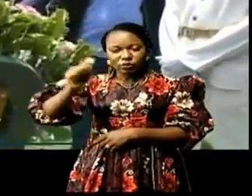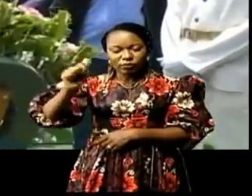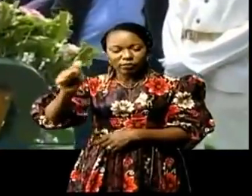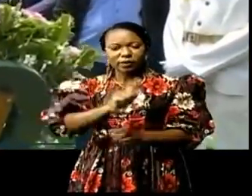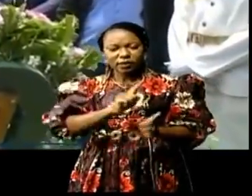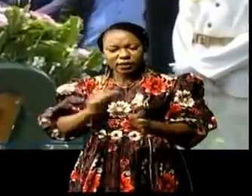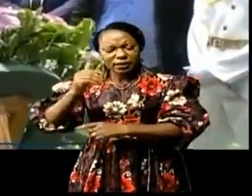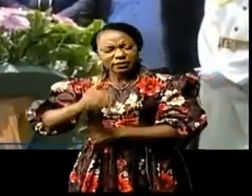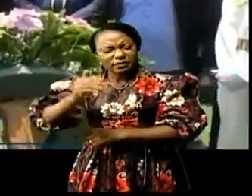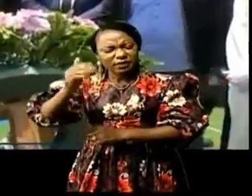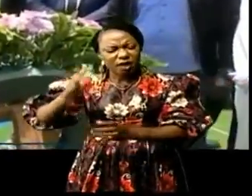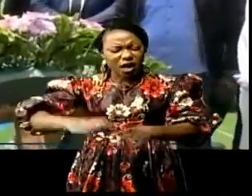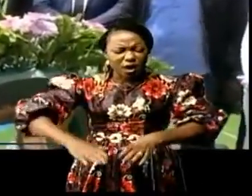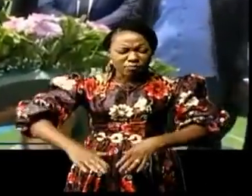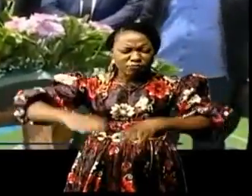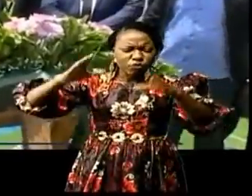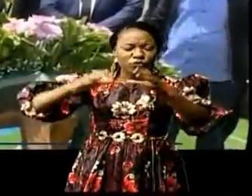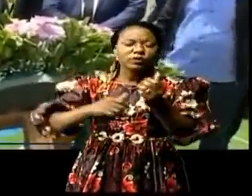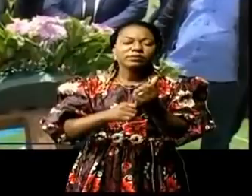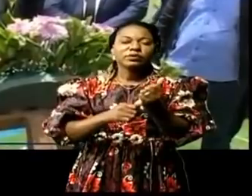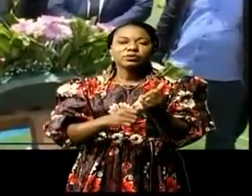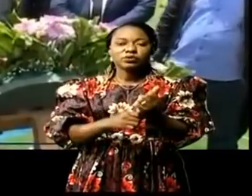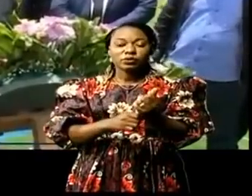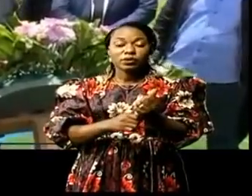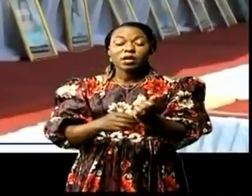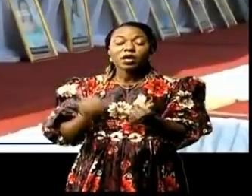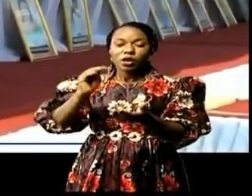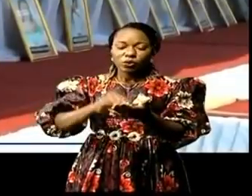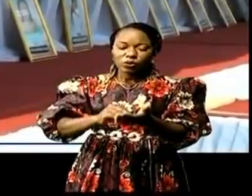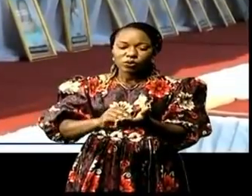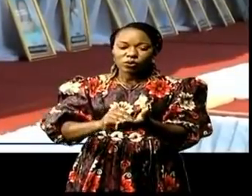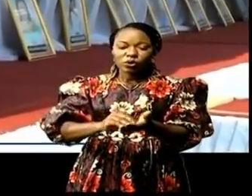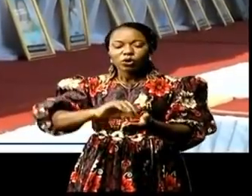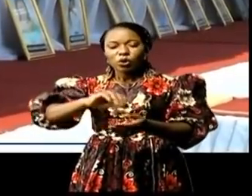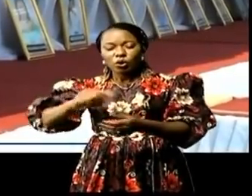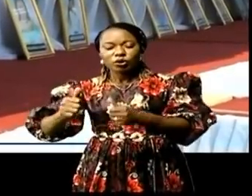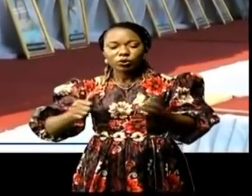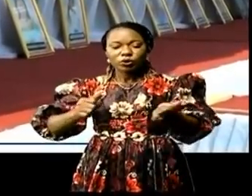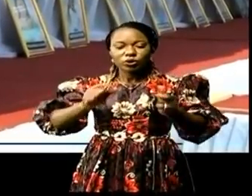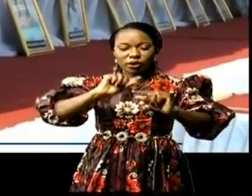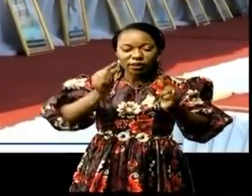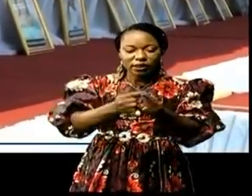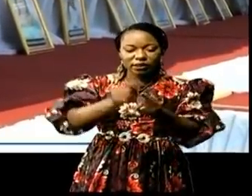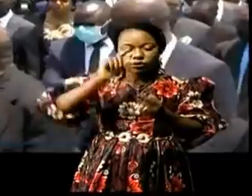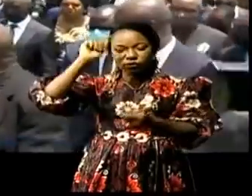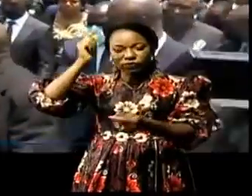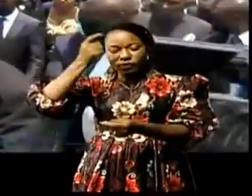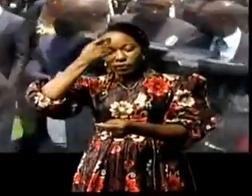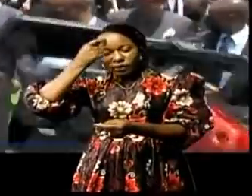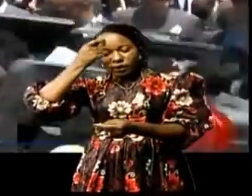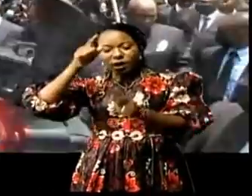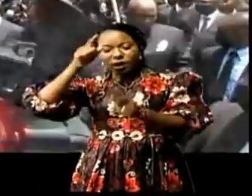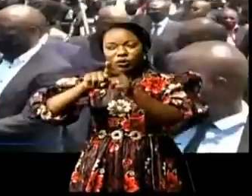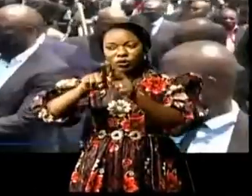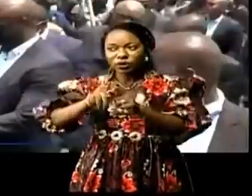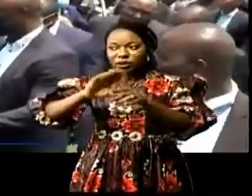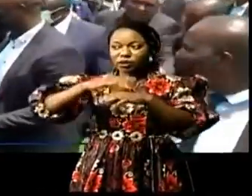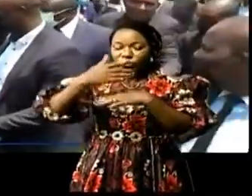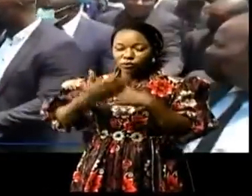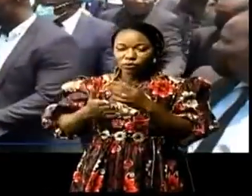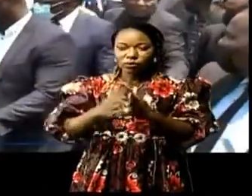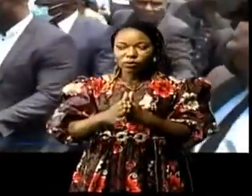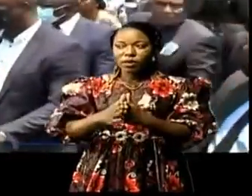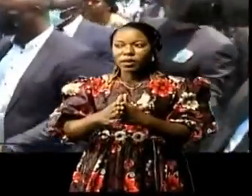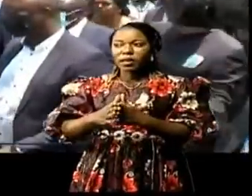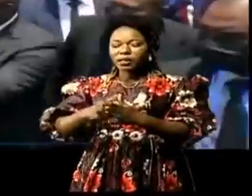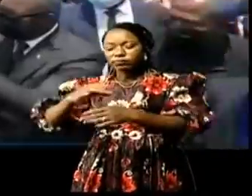devant l'ensemble des dépouilles mortelles, suivi de toute la délégation gouvernementale. Étape qui a précédé la